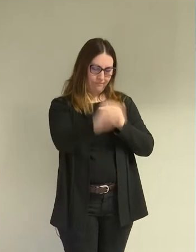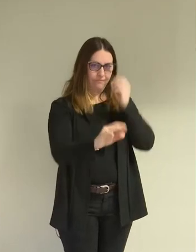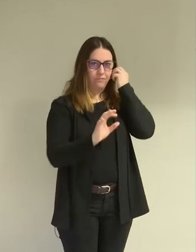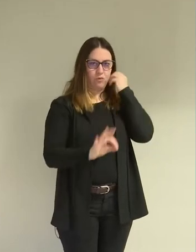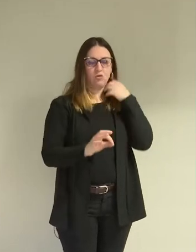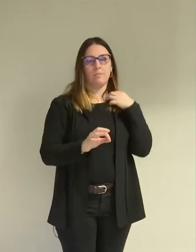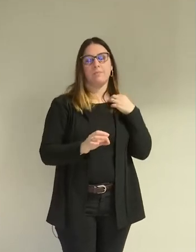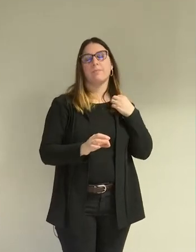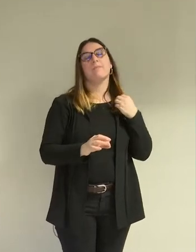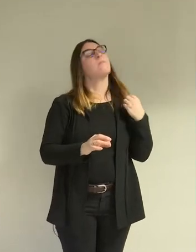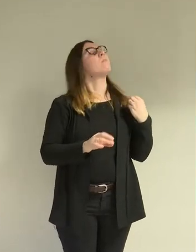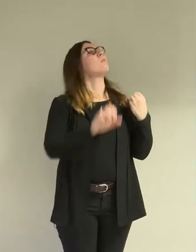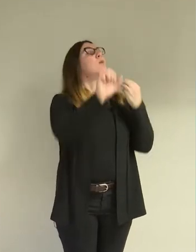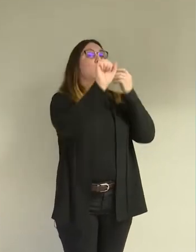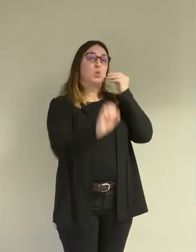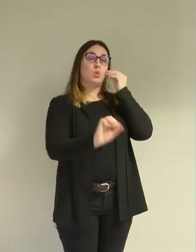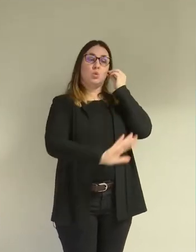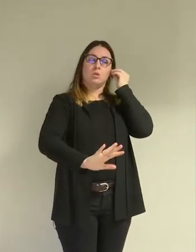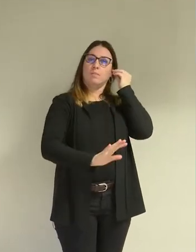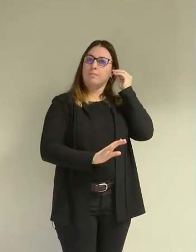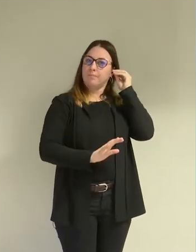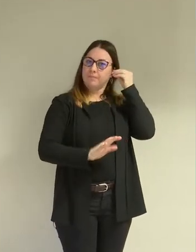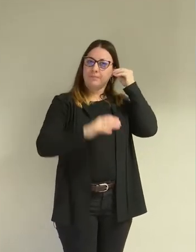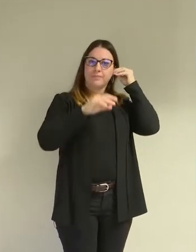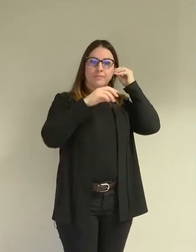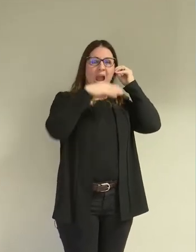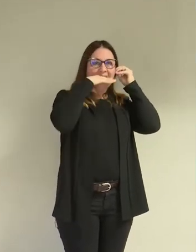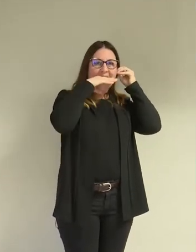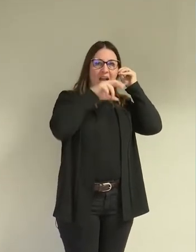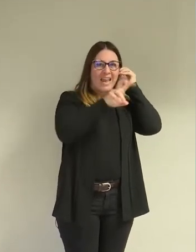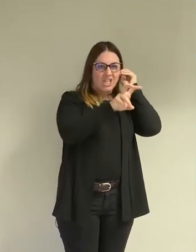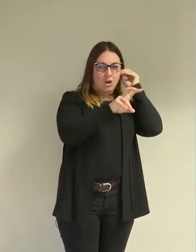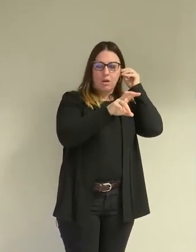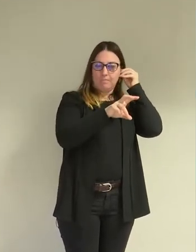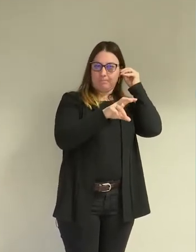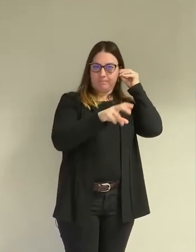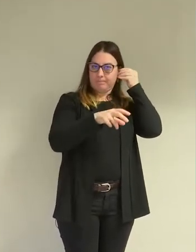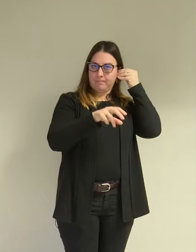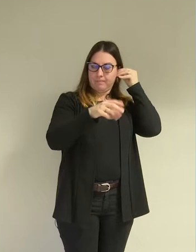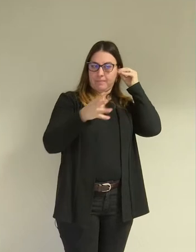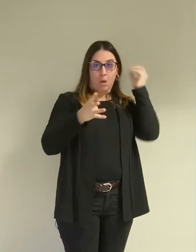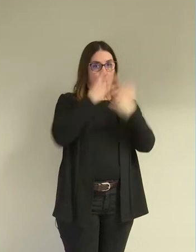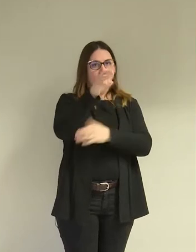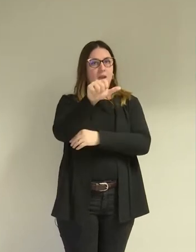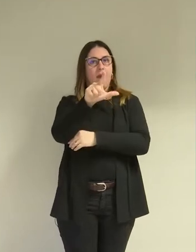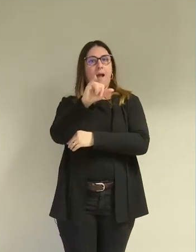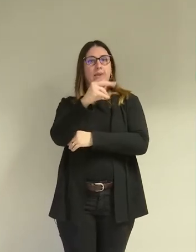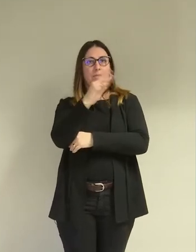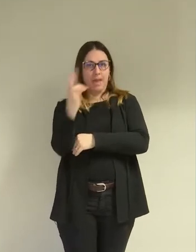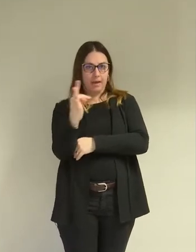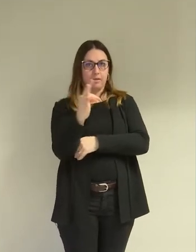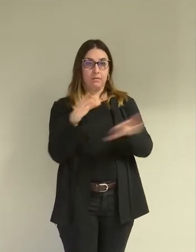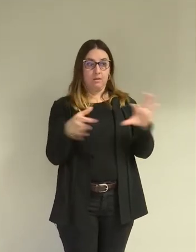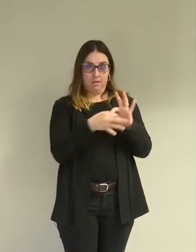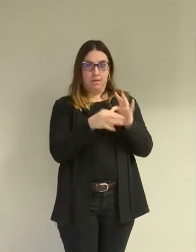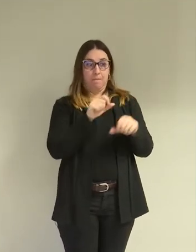un peu plus au sud encore à la limite avec echirolles se situe le projet alibert un terrain qui va être appelé à muter en